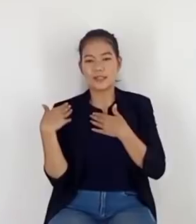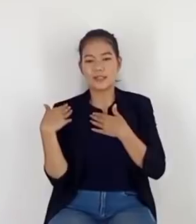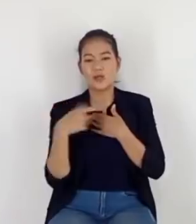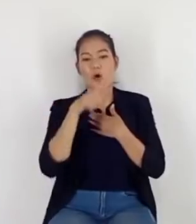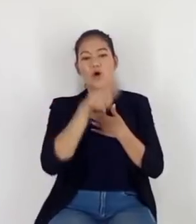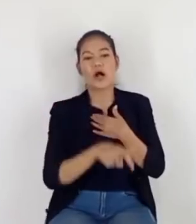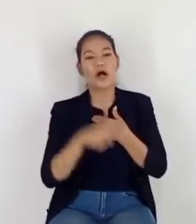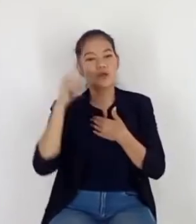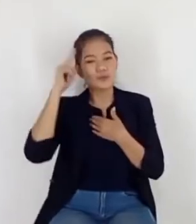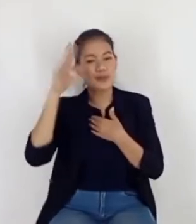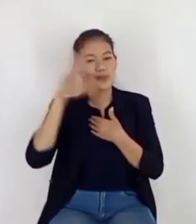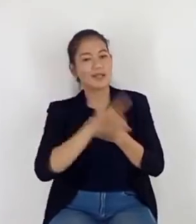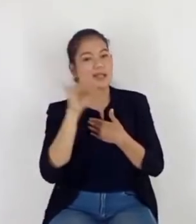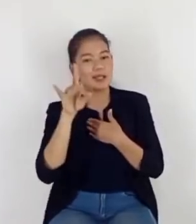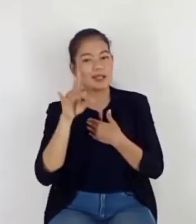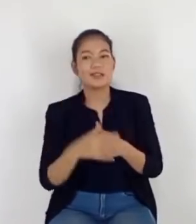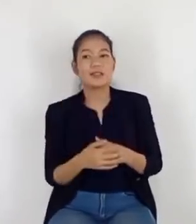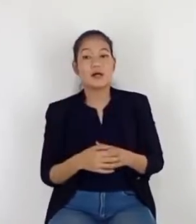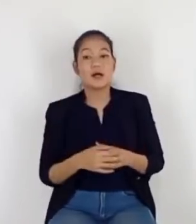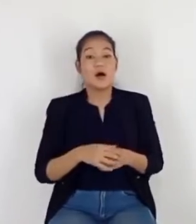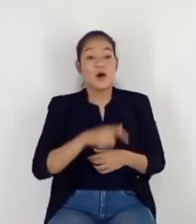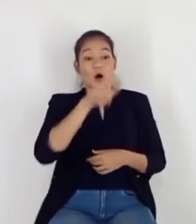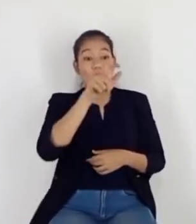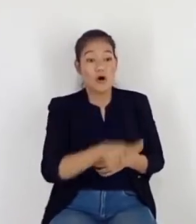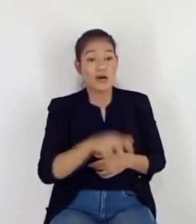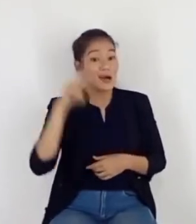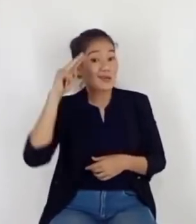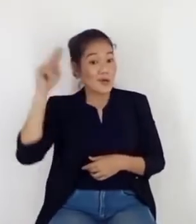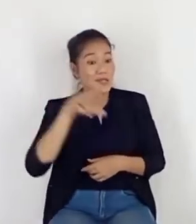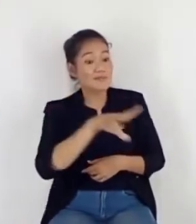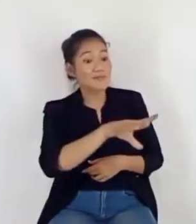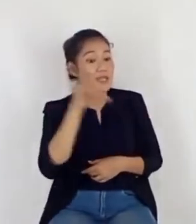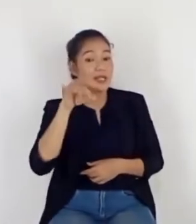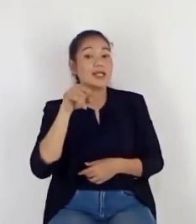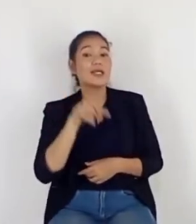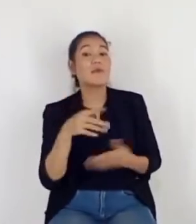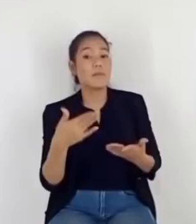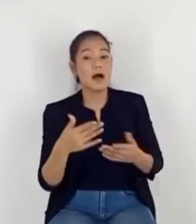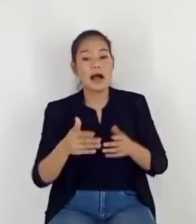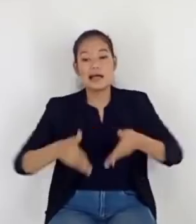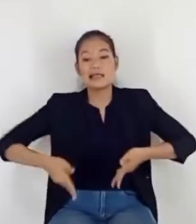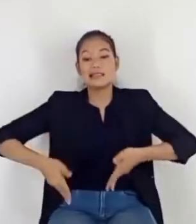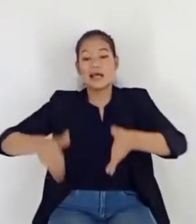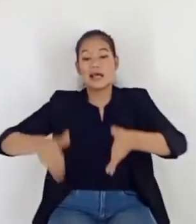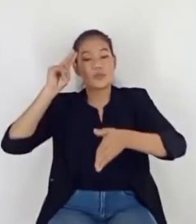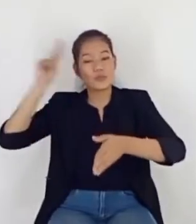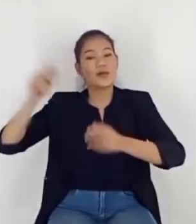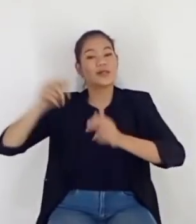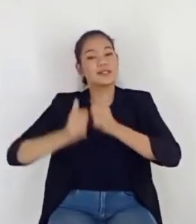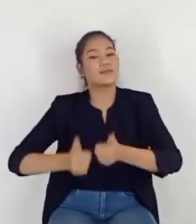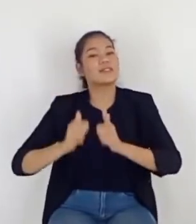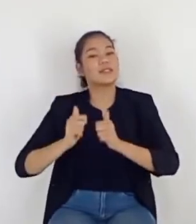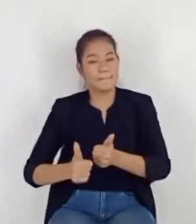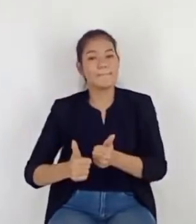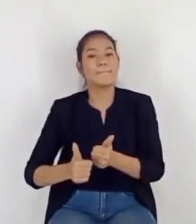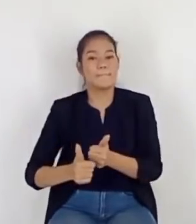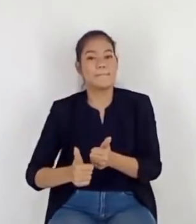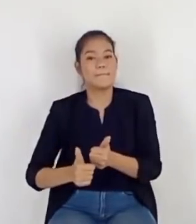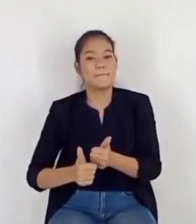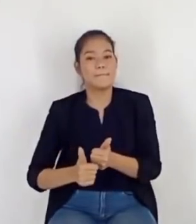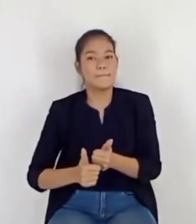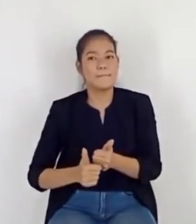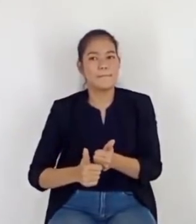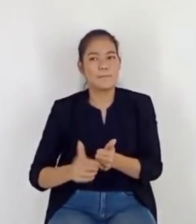Tuhan. Utusan Tuhan itu mempersiapkan jalan Tuhan. Bukan mengurusi